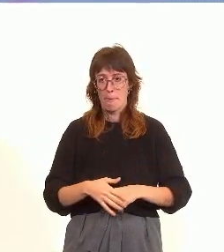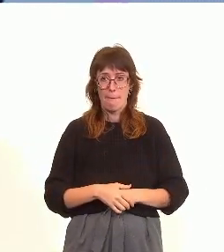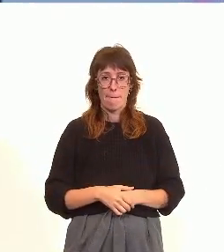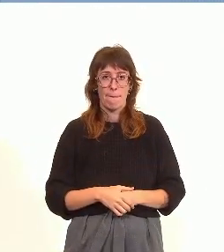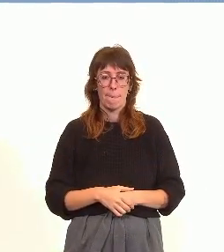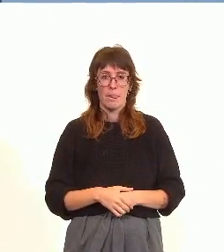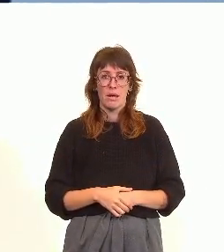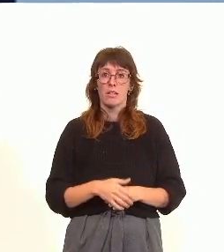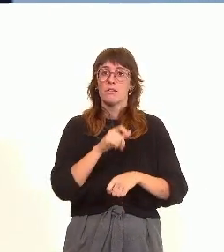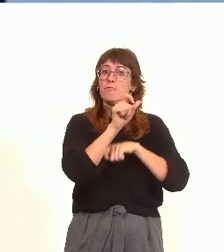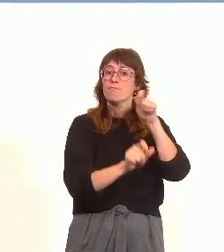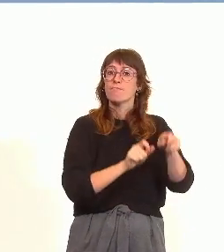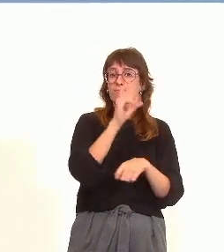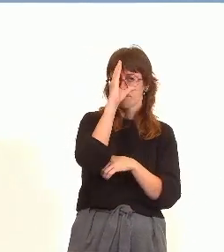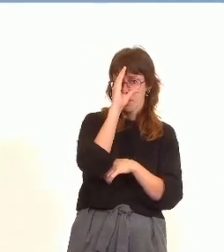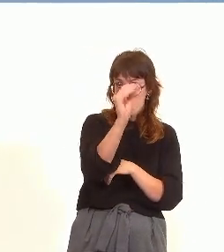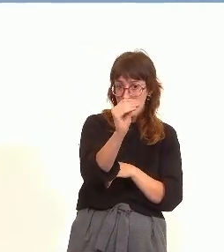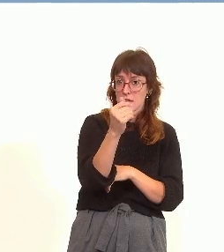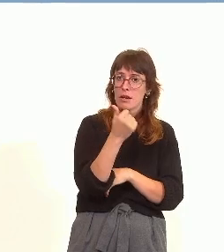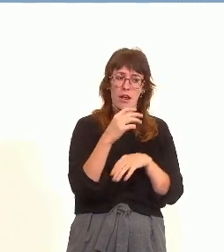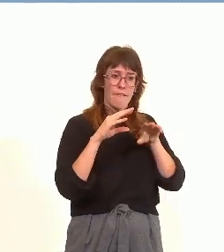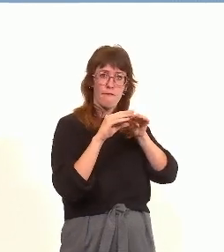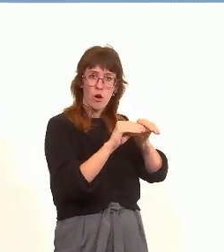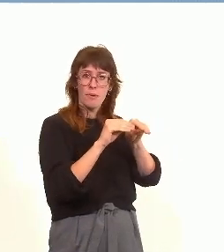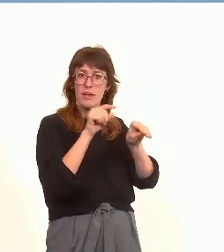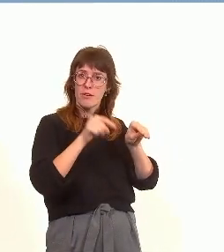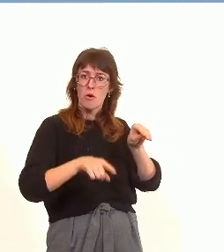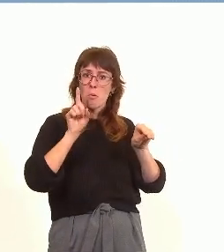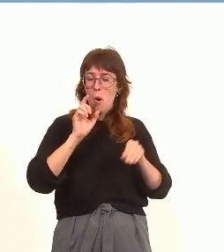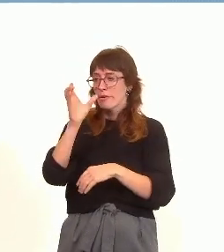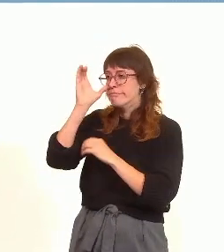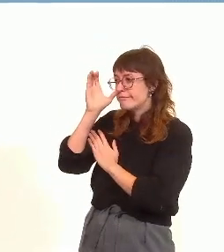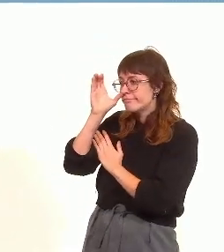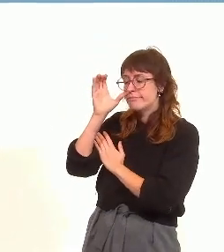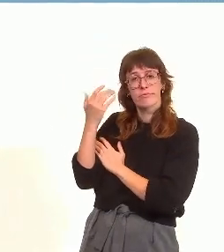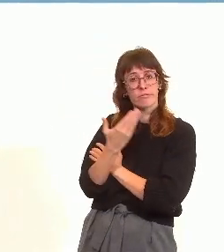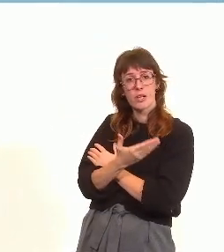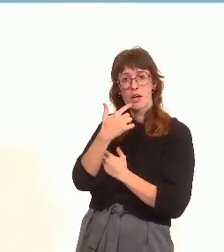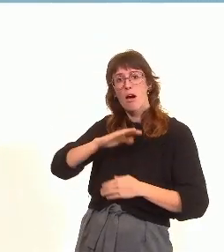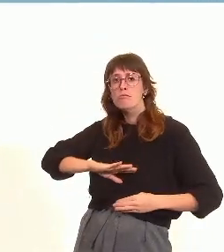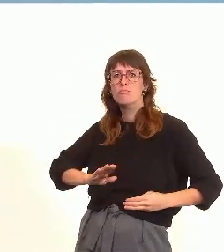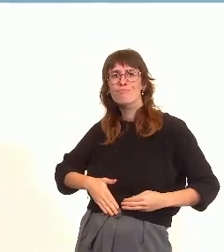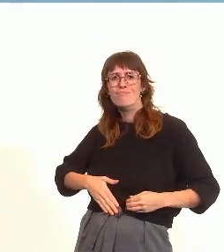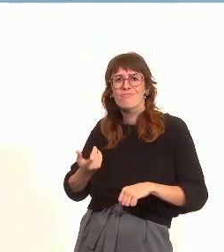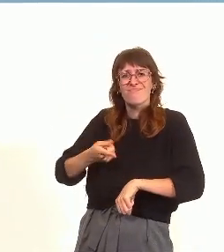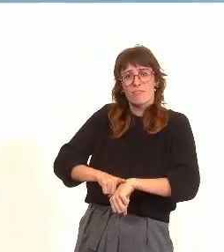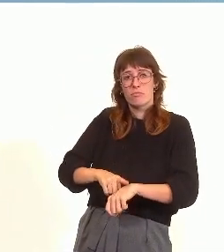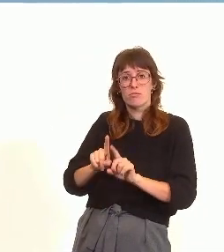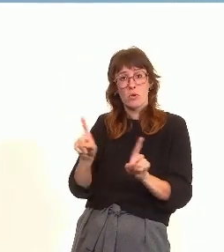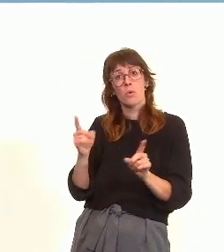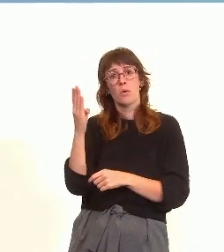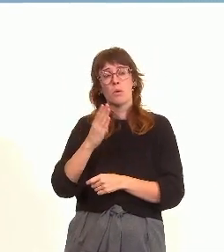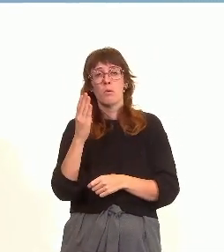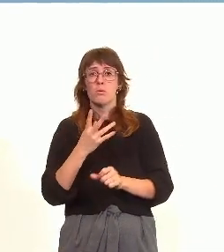formation des professionnels. Écouter la parole, ce n'est pas un automatisme, ce n'est pas naturel, ça suppose d'avoir des outils, la capacité à